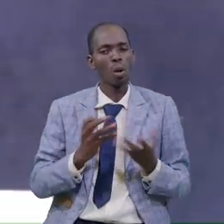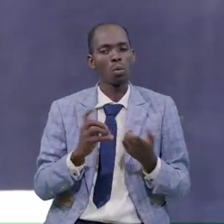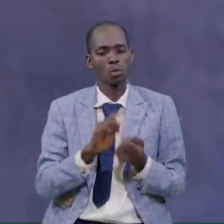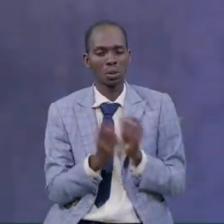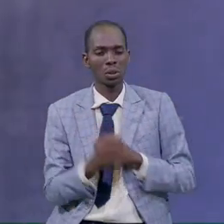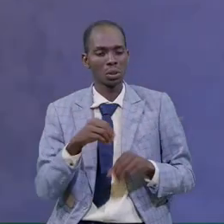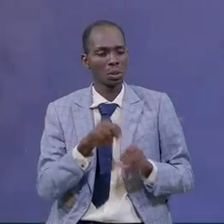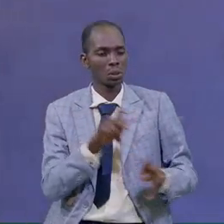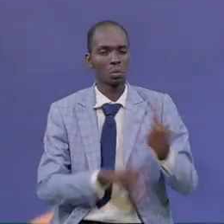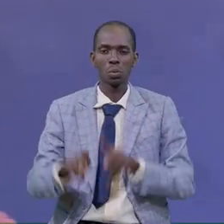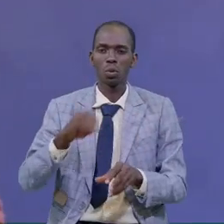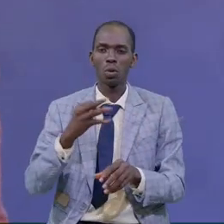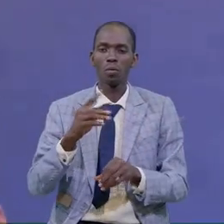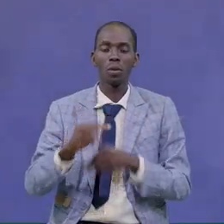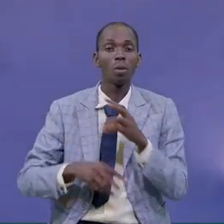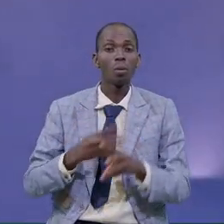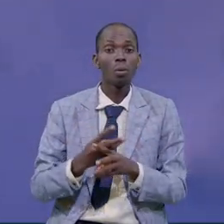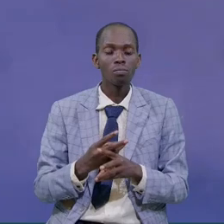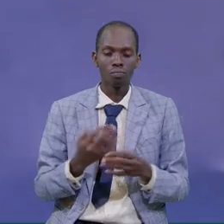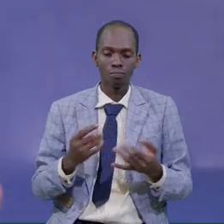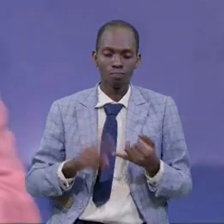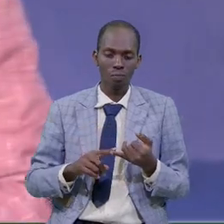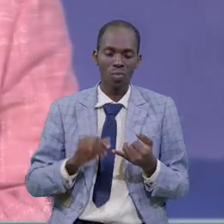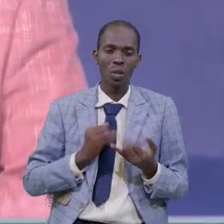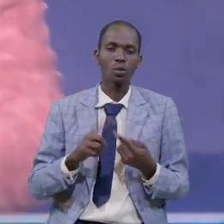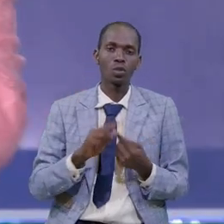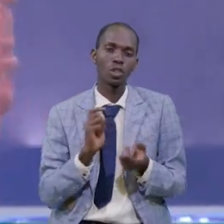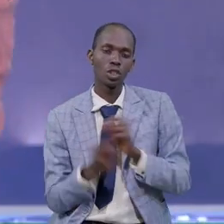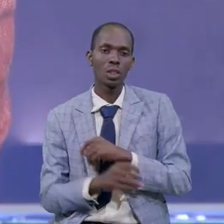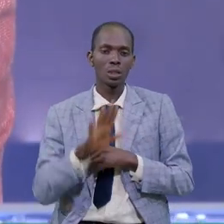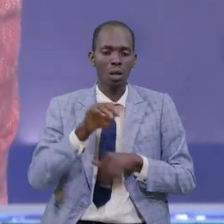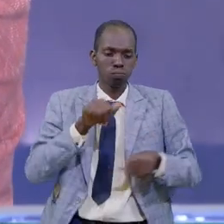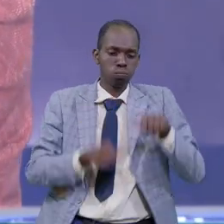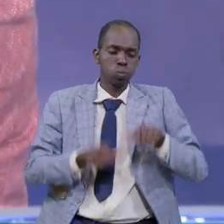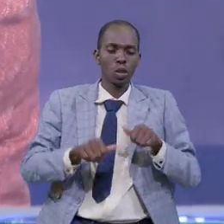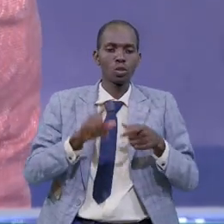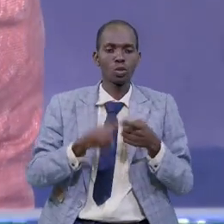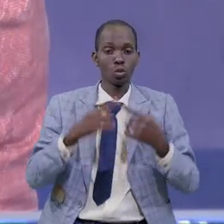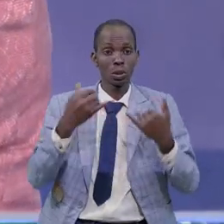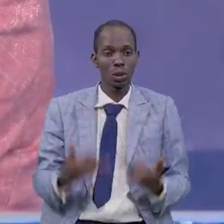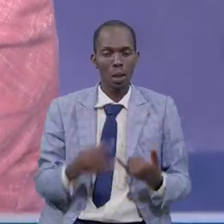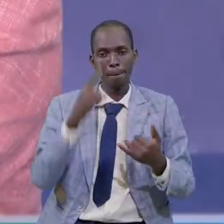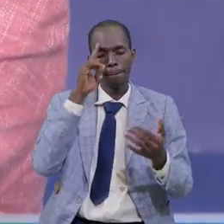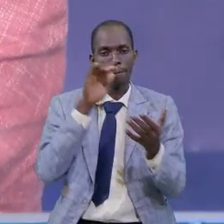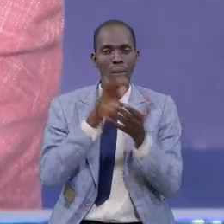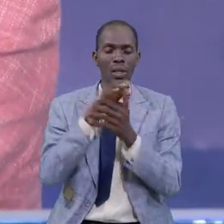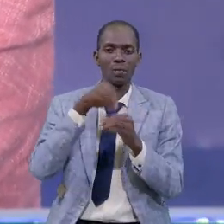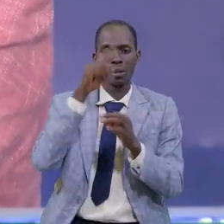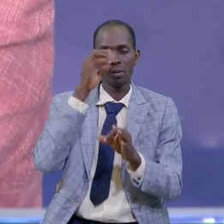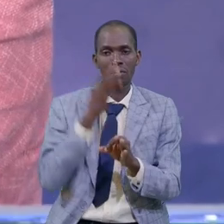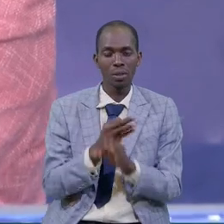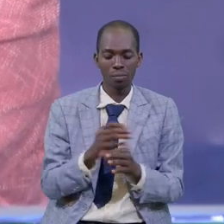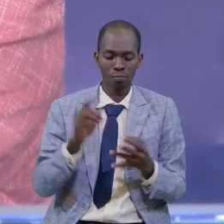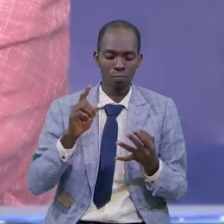changer leur incrédulité en la foi. Dieu va les aider. Je veux changer leurs ténèbres